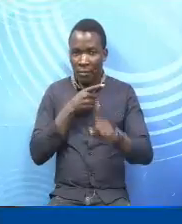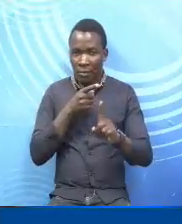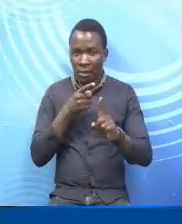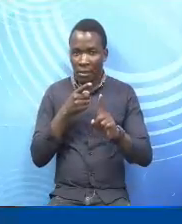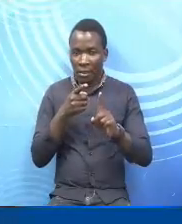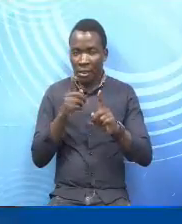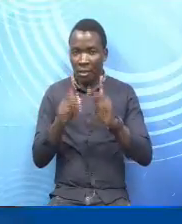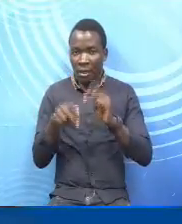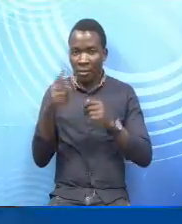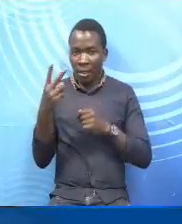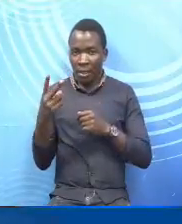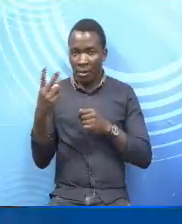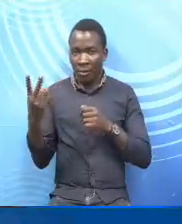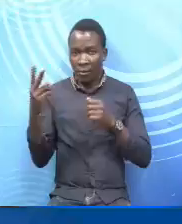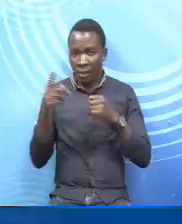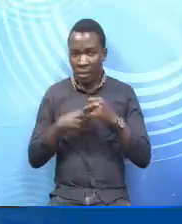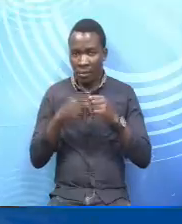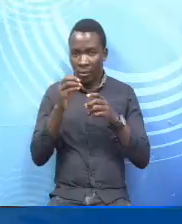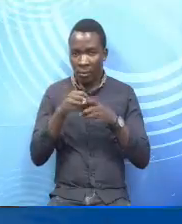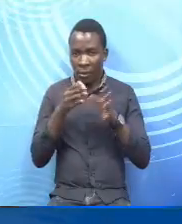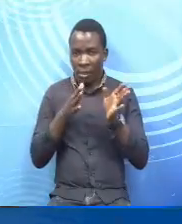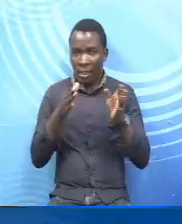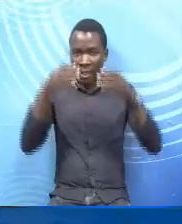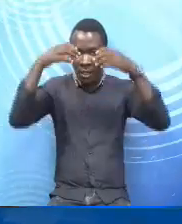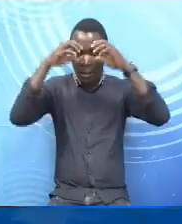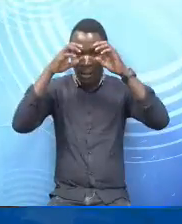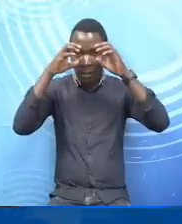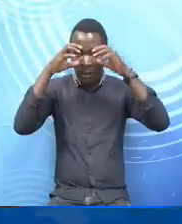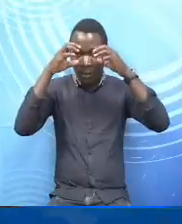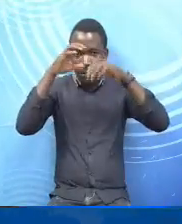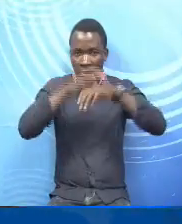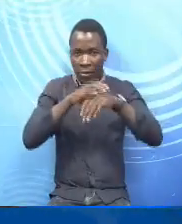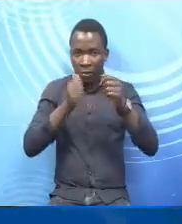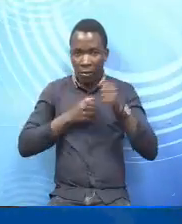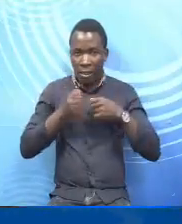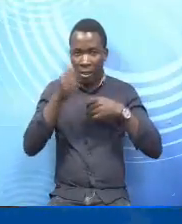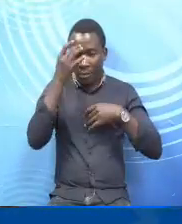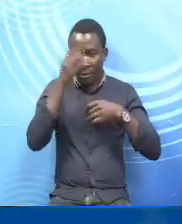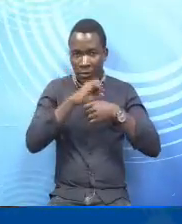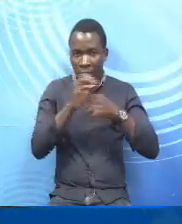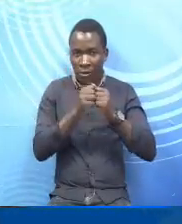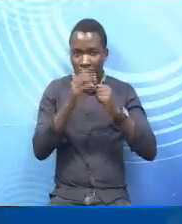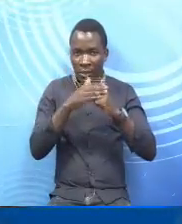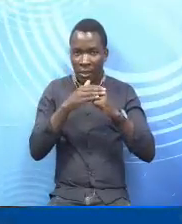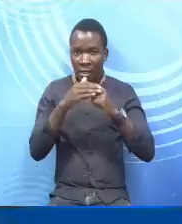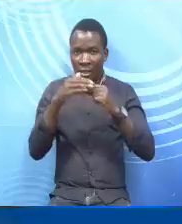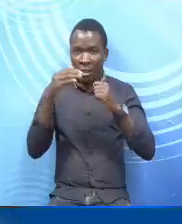bantu 226. Muri rusange ibipimo bimaze gufatwa mu Rwanda by'icyorezo cya COVID-19 biragera ku